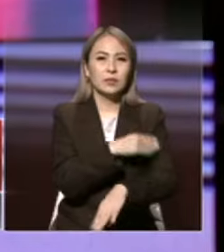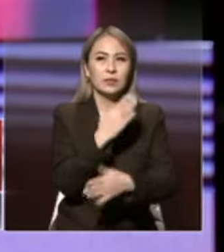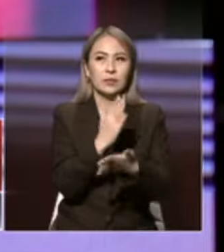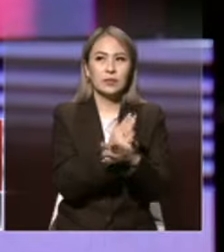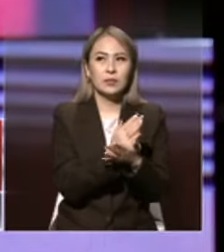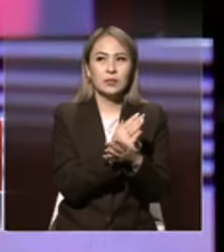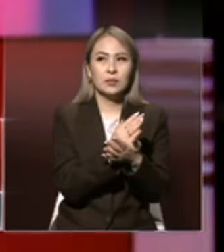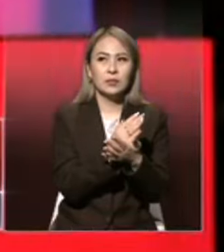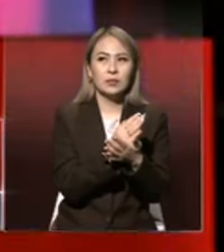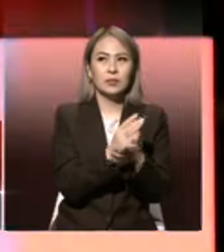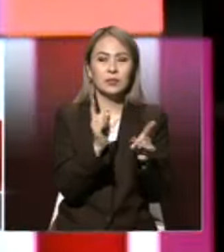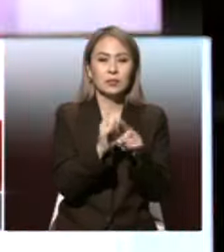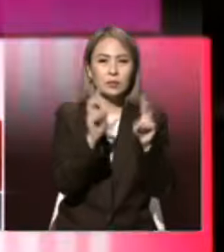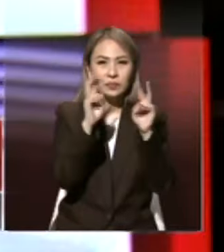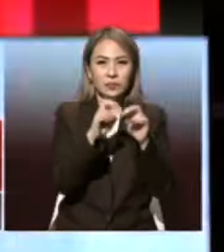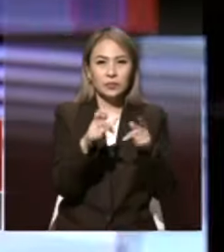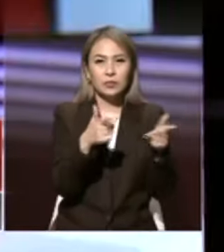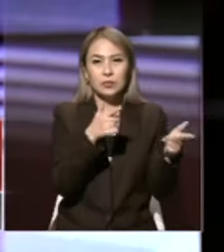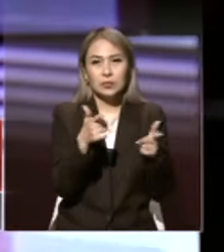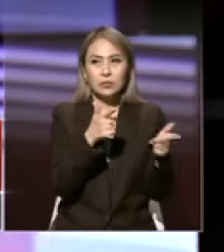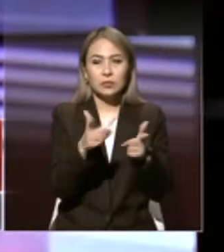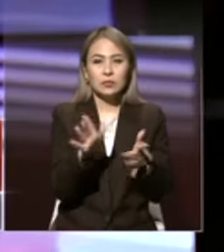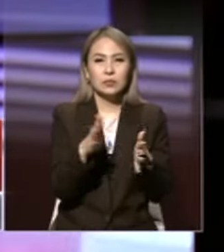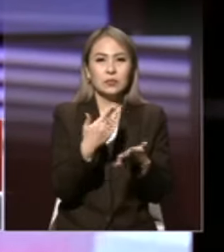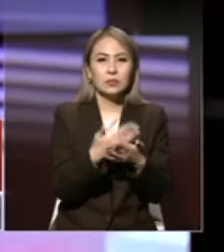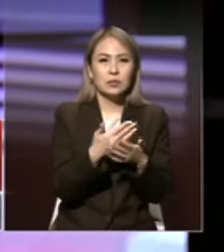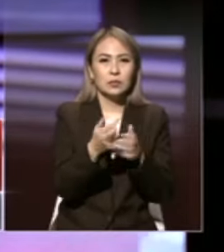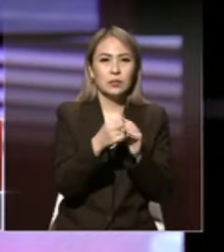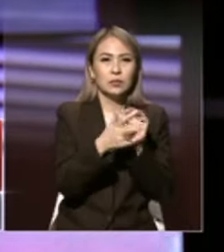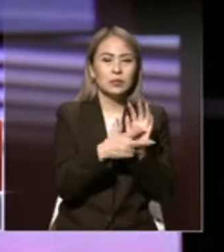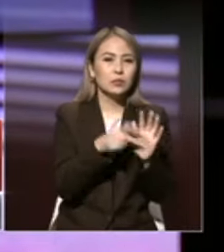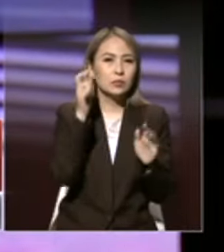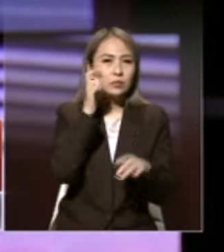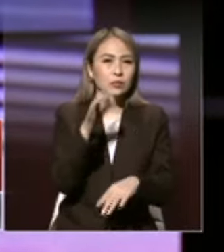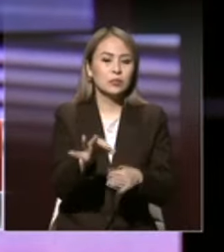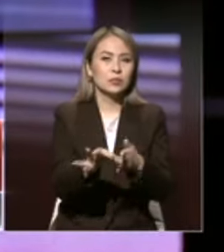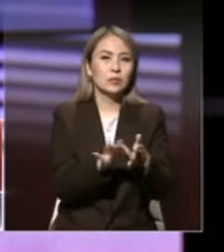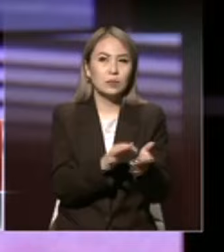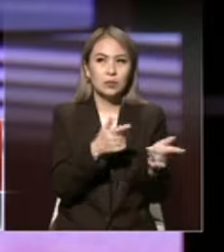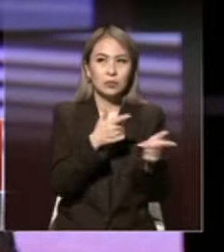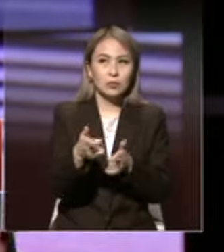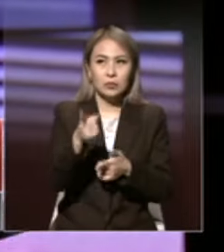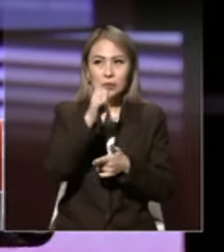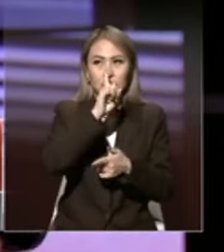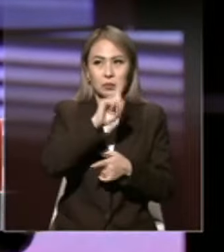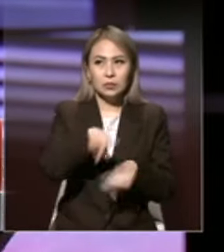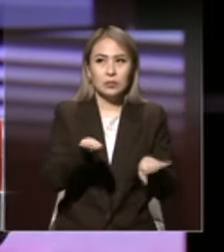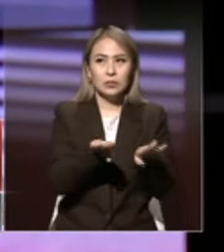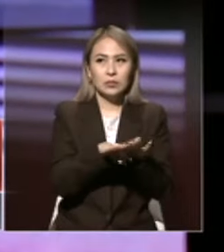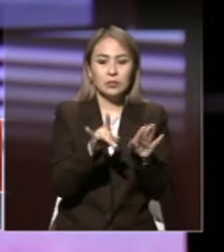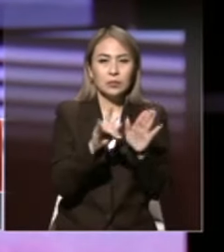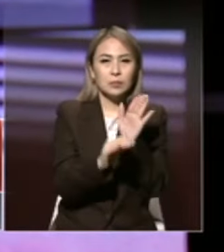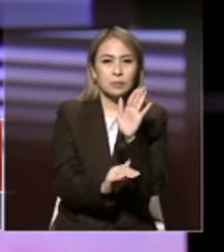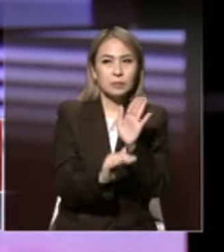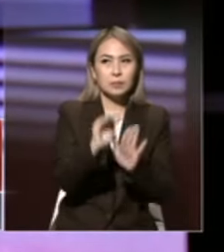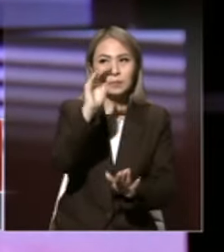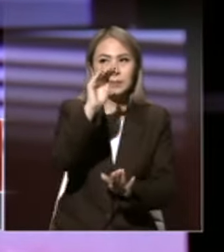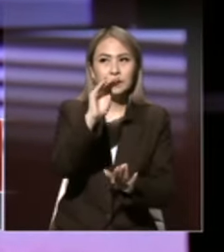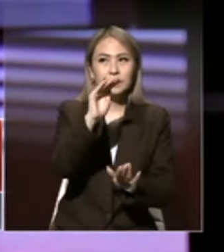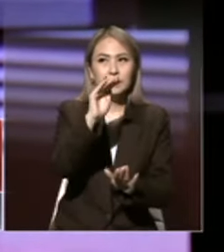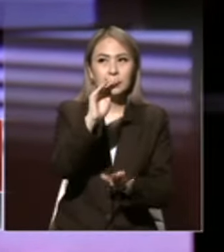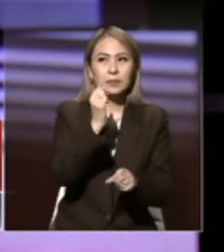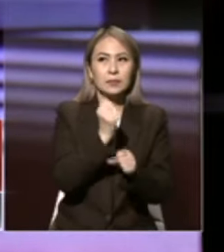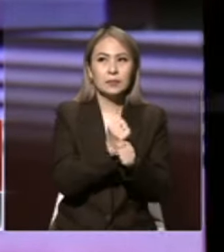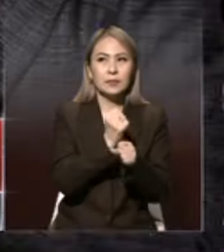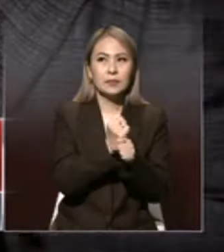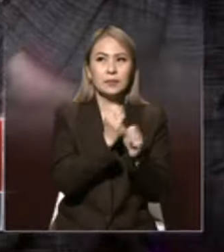иә, сізді тексеріп жатыр, дайынсыз ба, дайын емессіз ба. Ол 18 жасқа тола салып дайын бола салатын нәрсе емес. Ол кішкентай бала кезден бастап